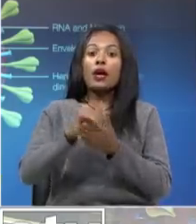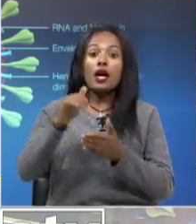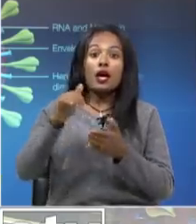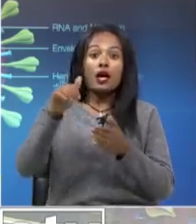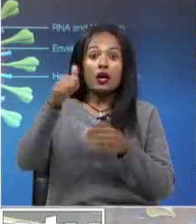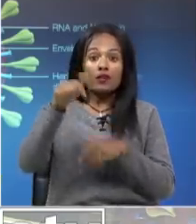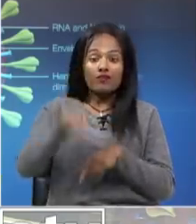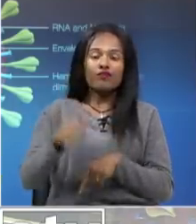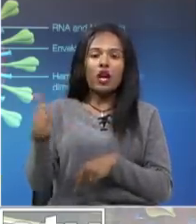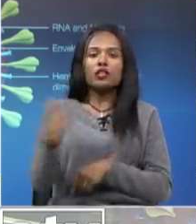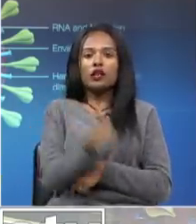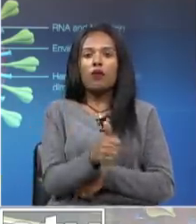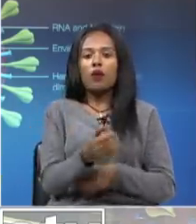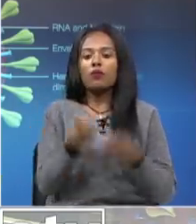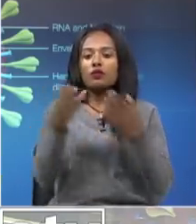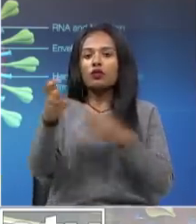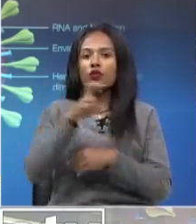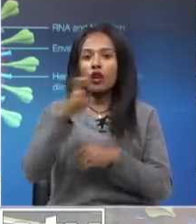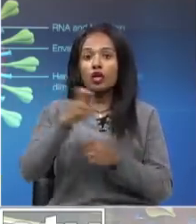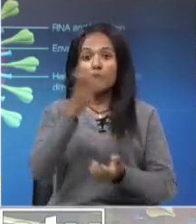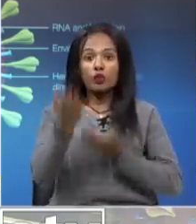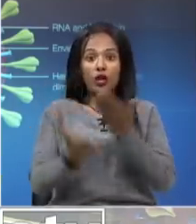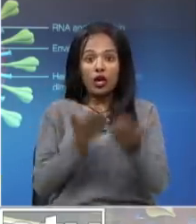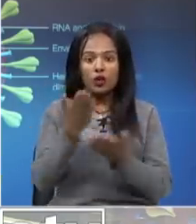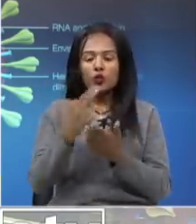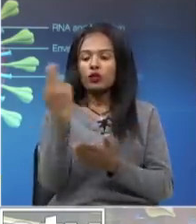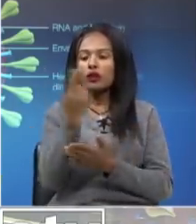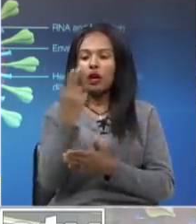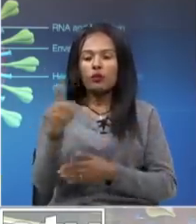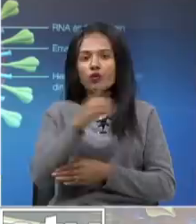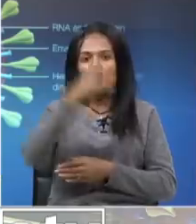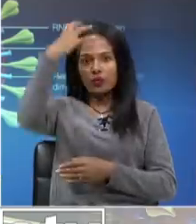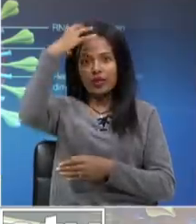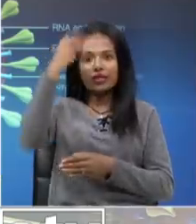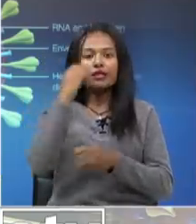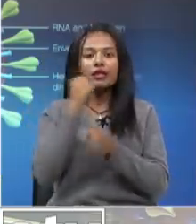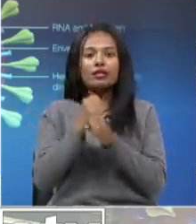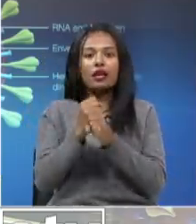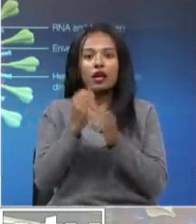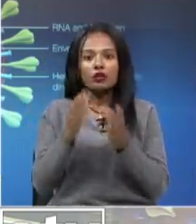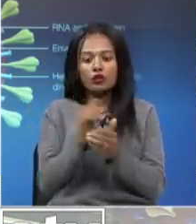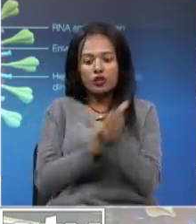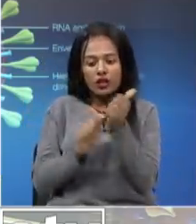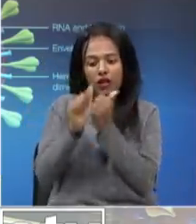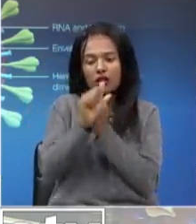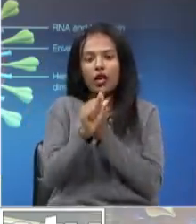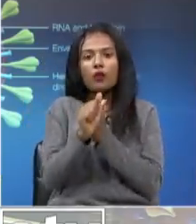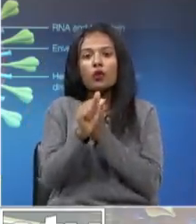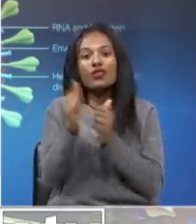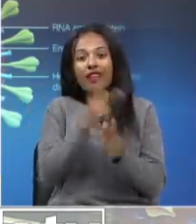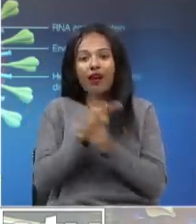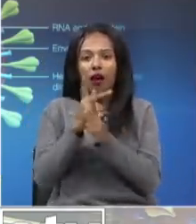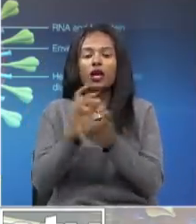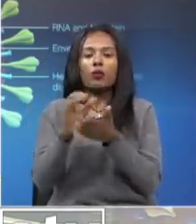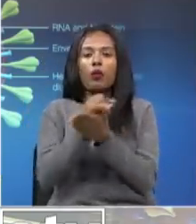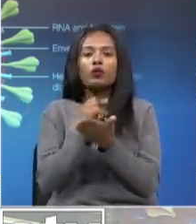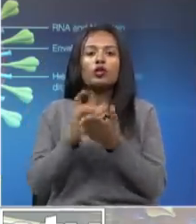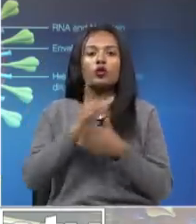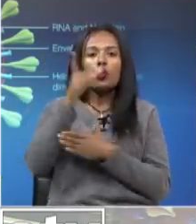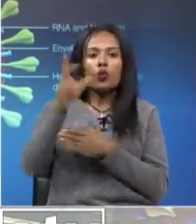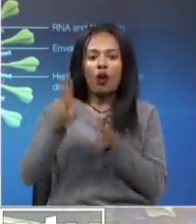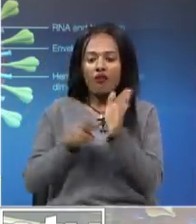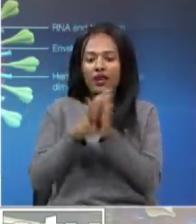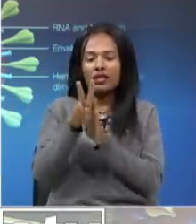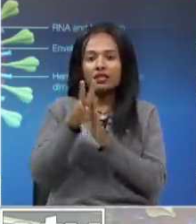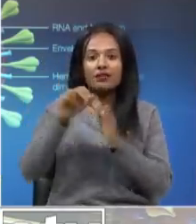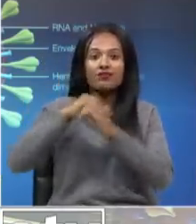በመዲናችን አዲስ አበባ በሚሰጥ የትራንስፖርት አገልግሎት ተጠቃሚ ለሆኑ የመንግስት ሰራተኞች ተገቢውን የቅድመ ጥንቃቄ እርምጃ በመውሰድ የኮሮና ቫይረስ